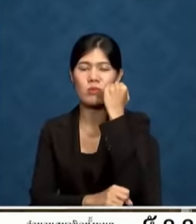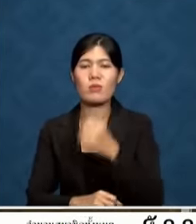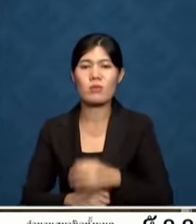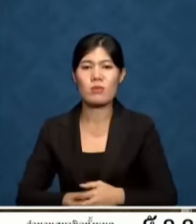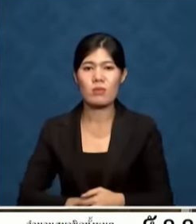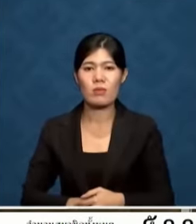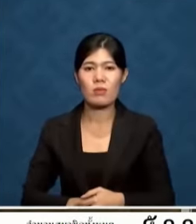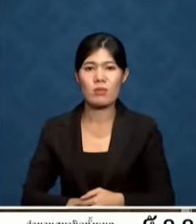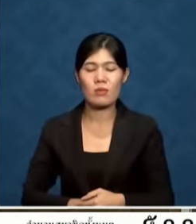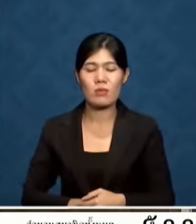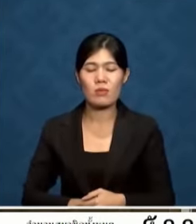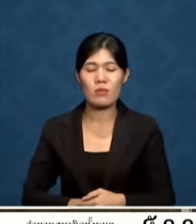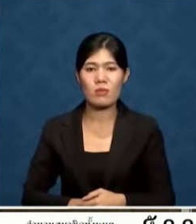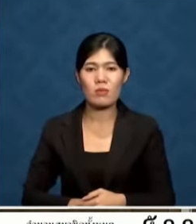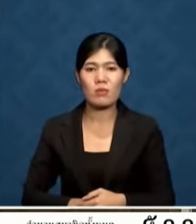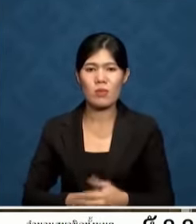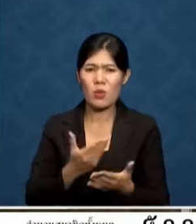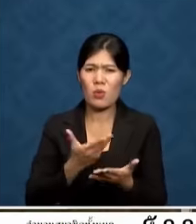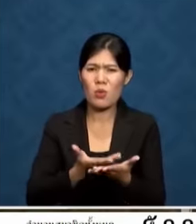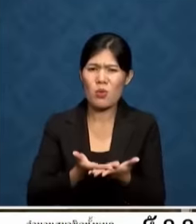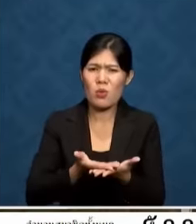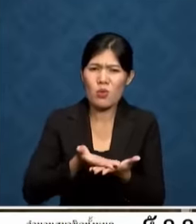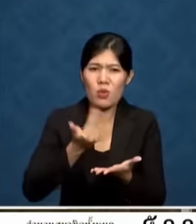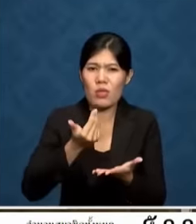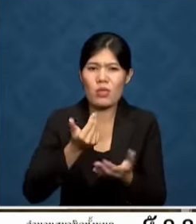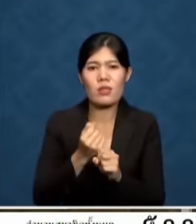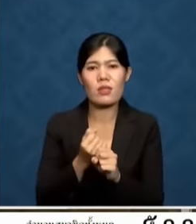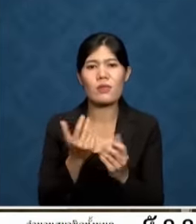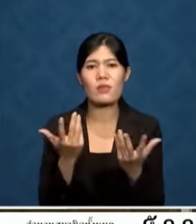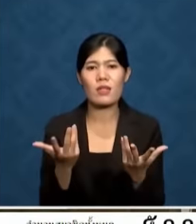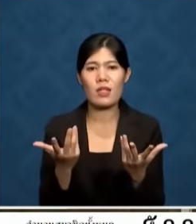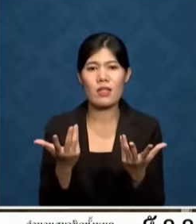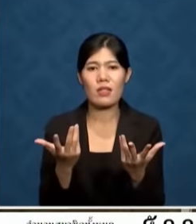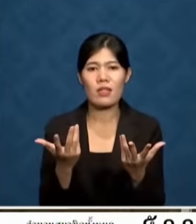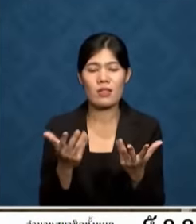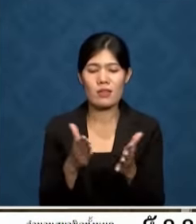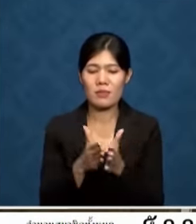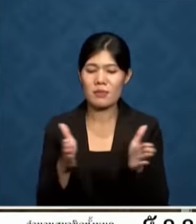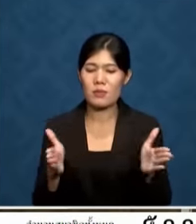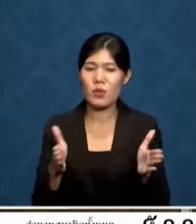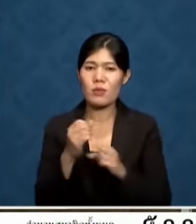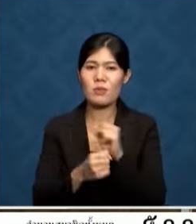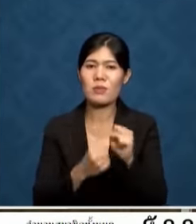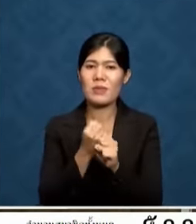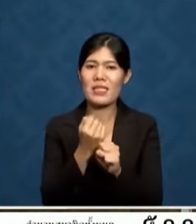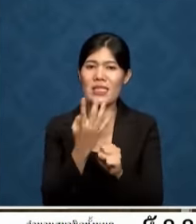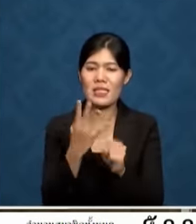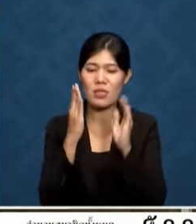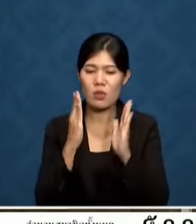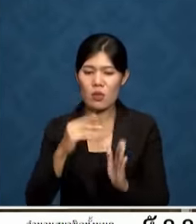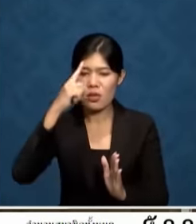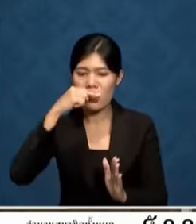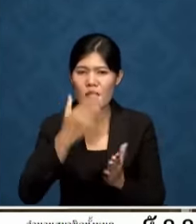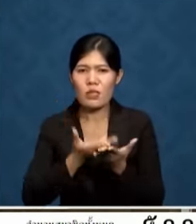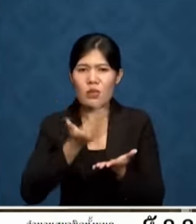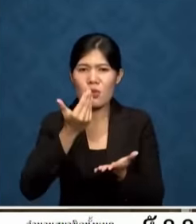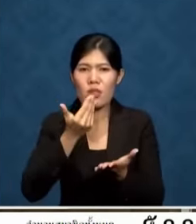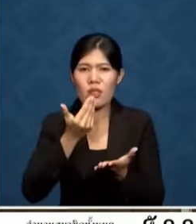หมดแล้วมันจะรวยขึ้น 3เท่าใน 4ปีได้ยังไงครับท่าน